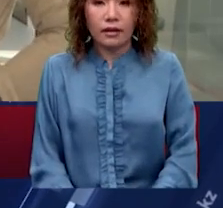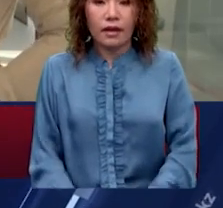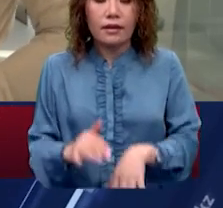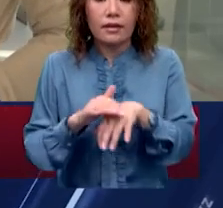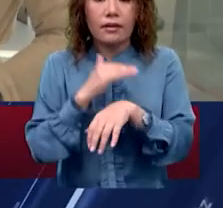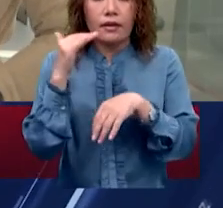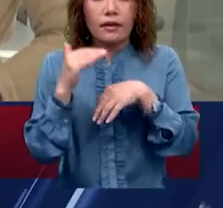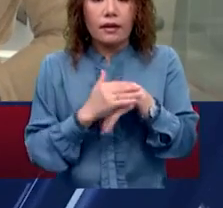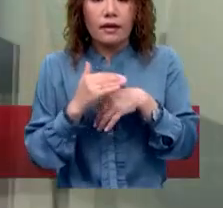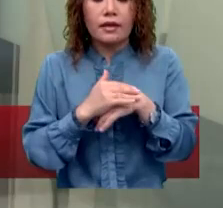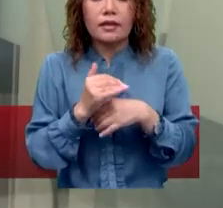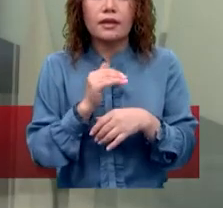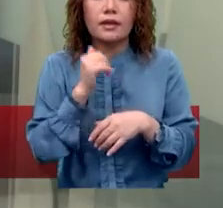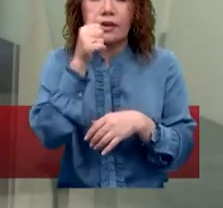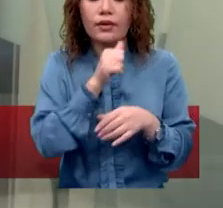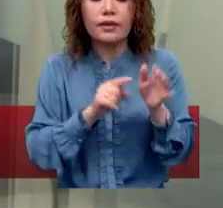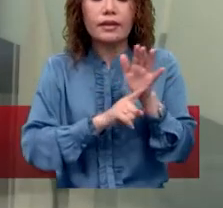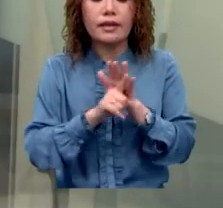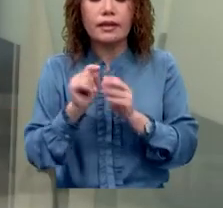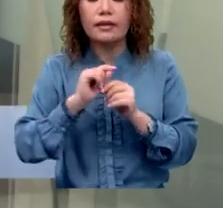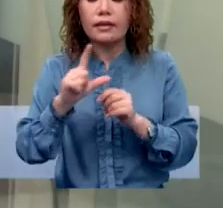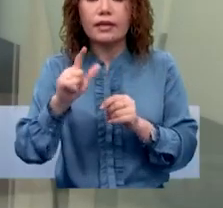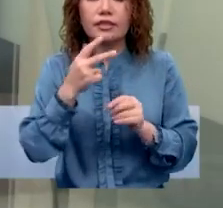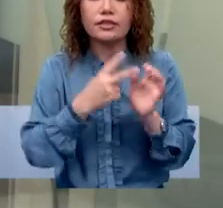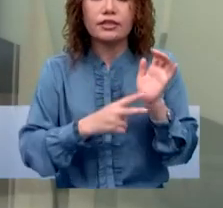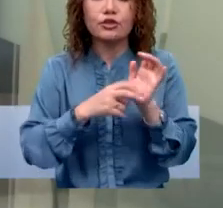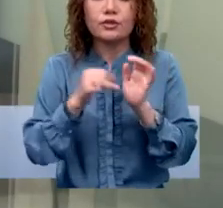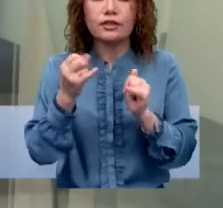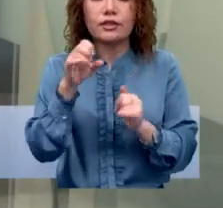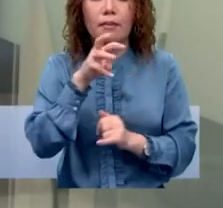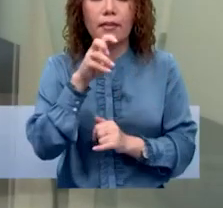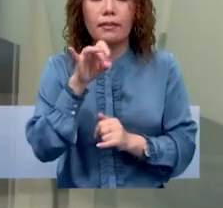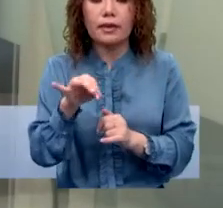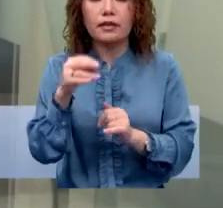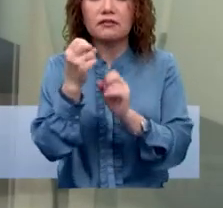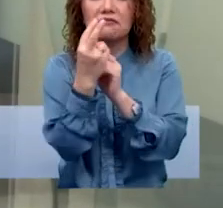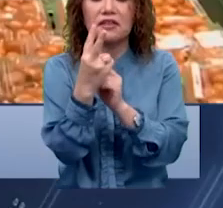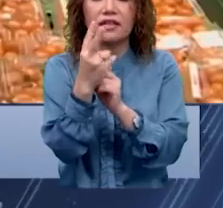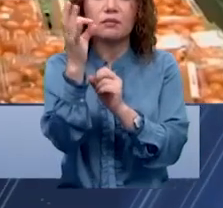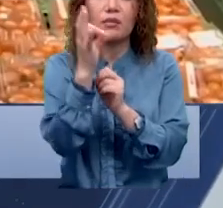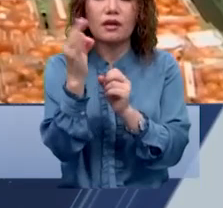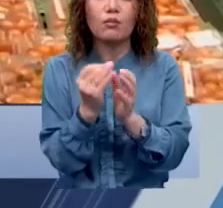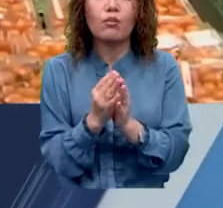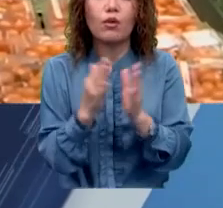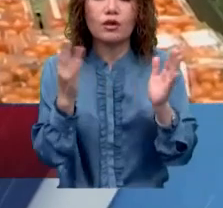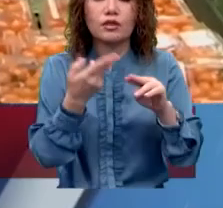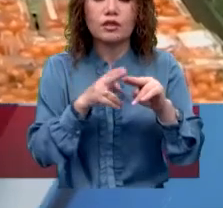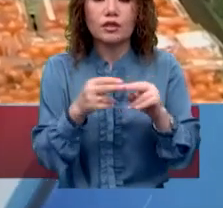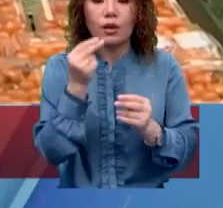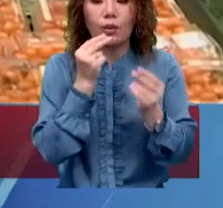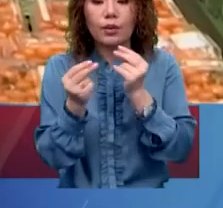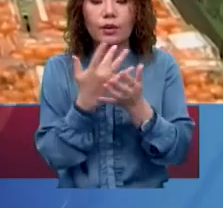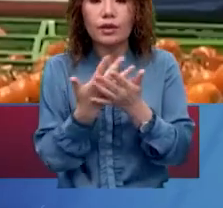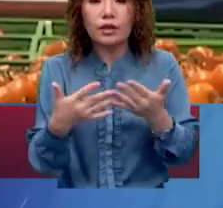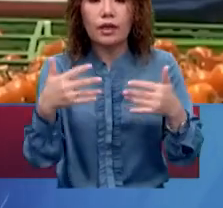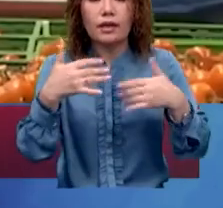Кеш жарық, студия. Жыл басында 8-7% болған инфляция наурызда 12%-дан асып жығылды. Ішіп-жемнің бағасы күрт өскенін